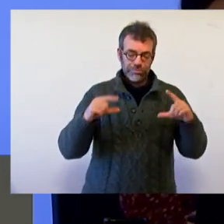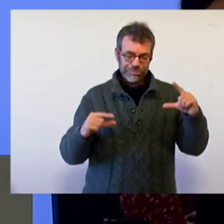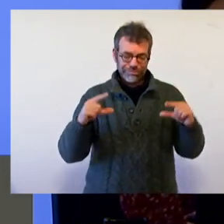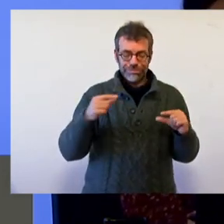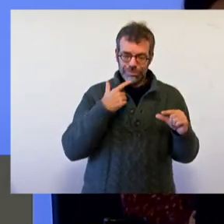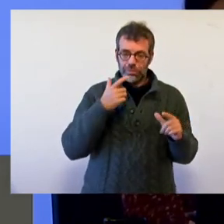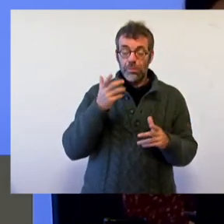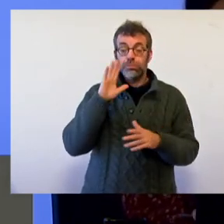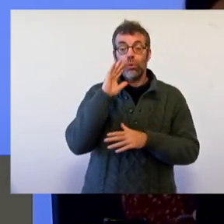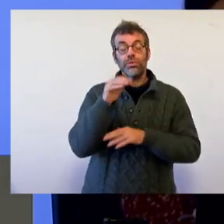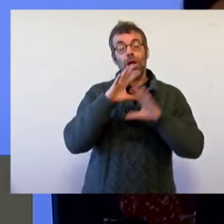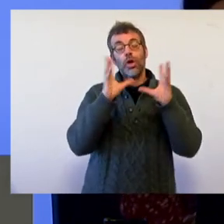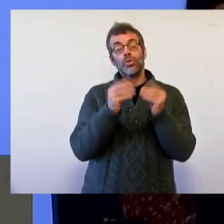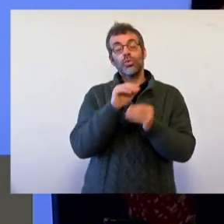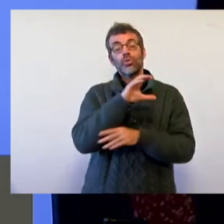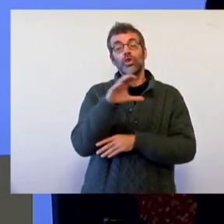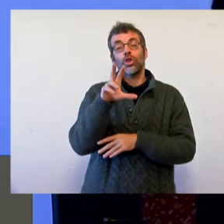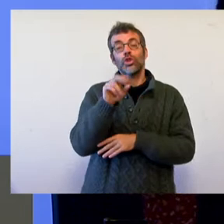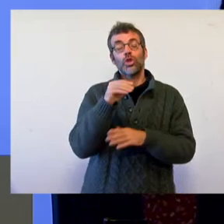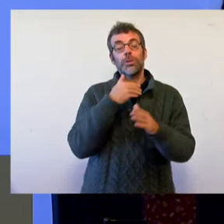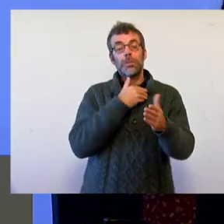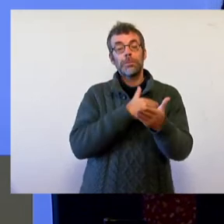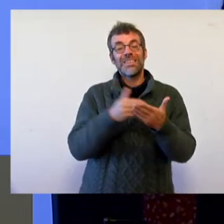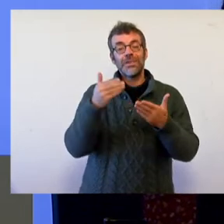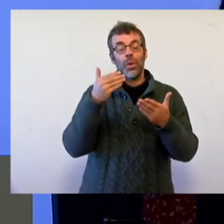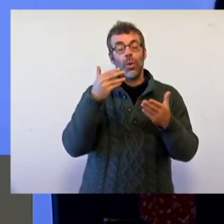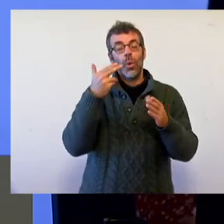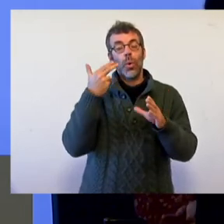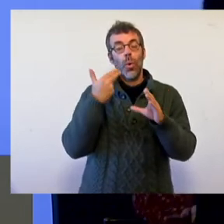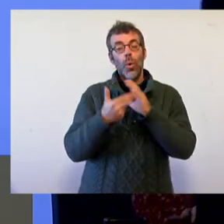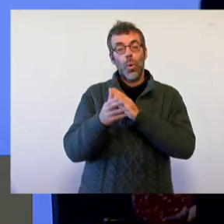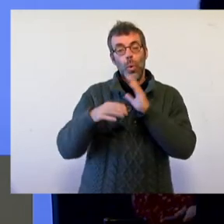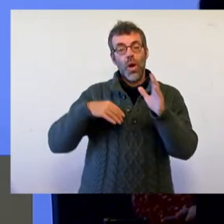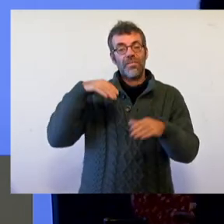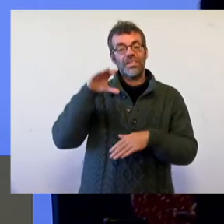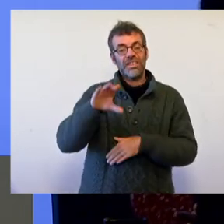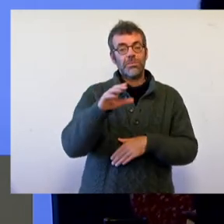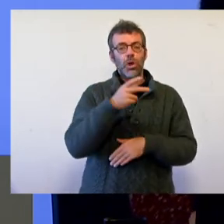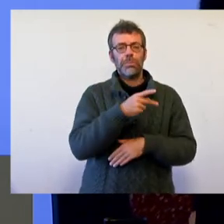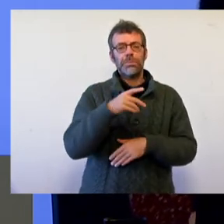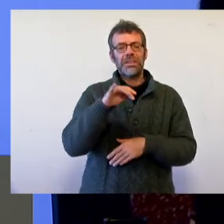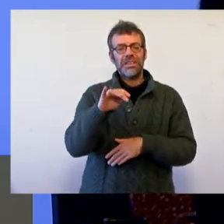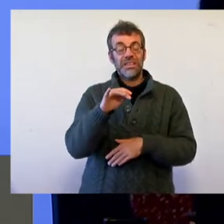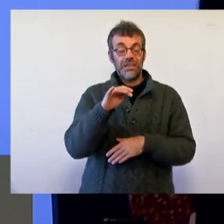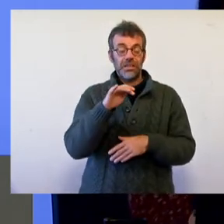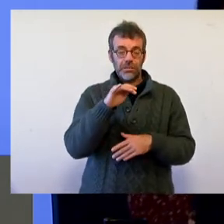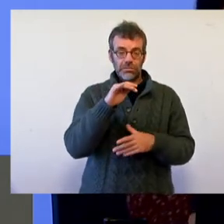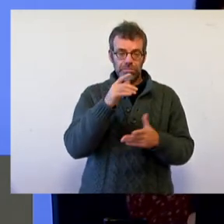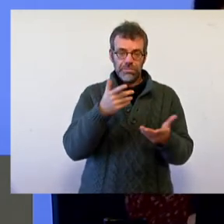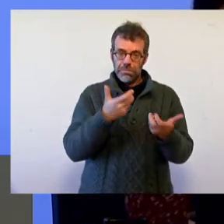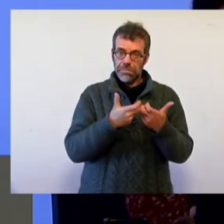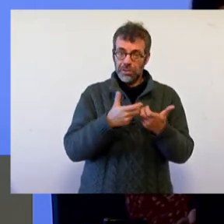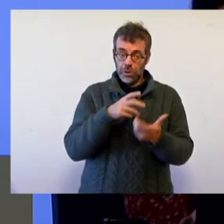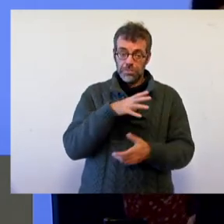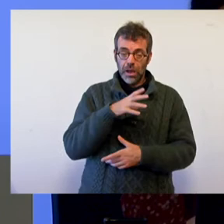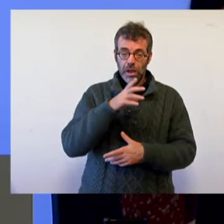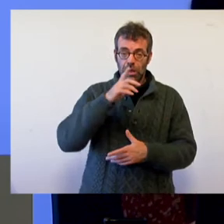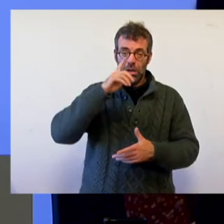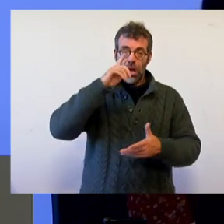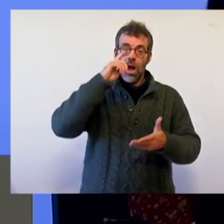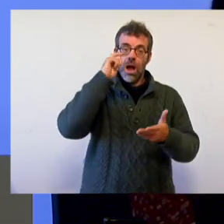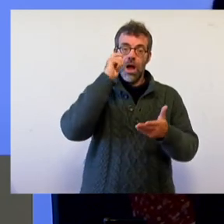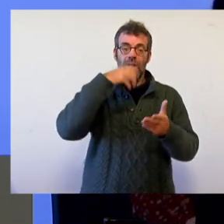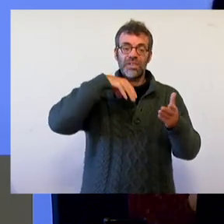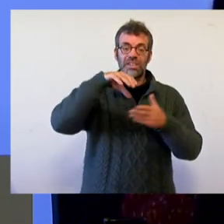d'euros d'investissement qui ont été présentés à la PPI, eh bien, nous faisons l'achat de véhicules verts, véhicules électriques,